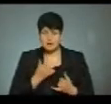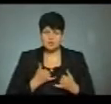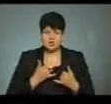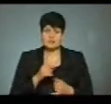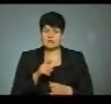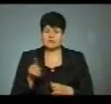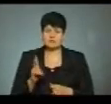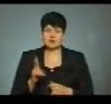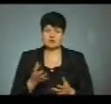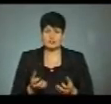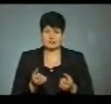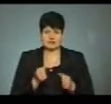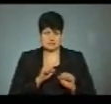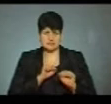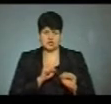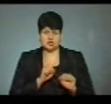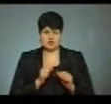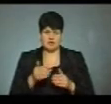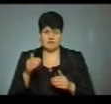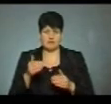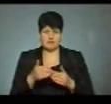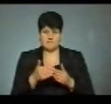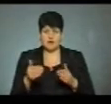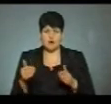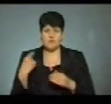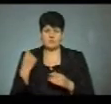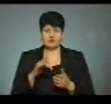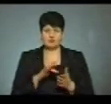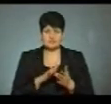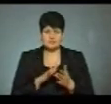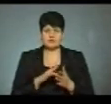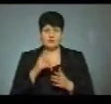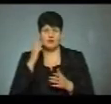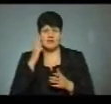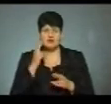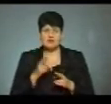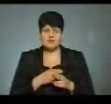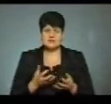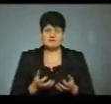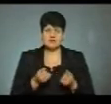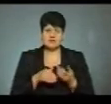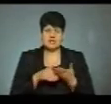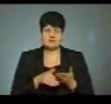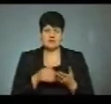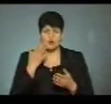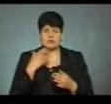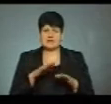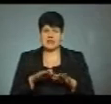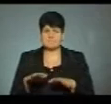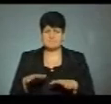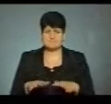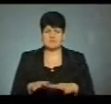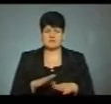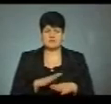хто тримав барикади наші на місцях в кожному обласному центрі, бо так би Київ без підкріплення, або коли на місцях би